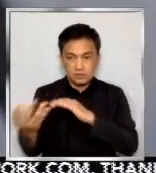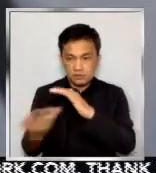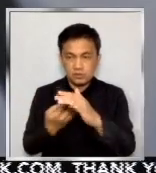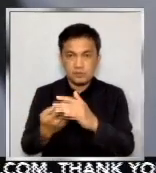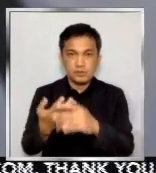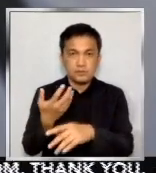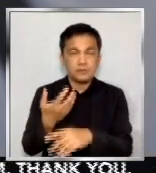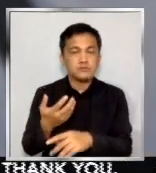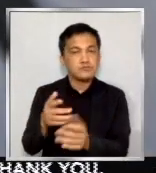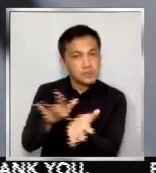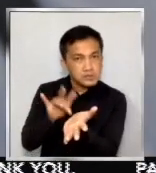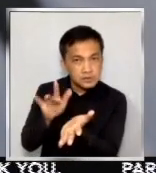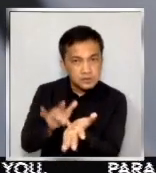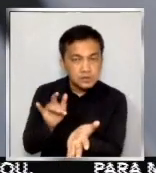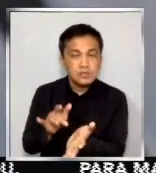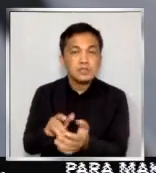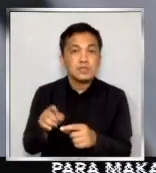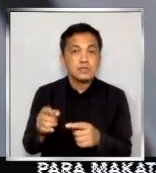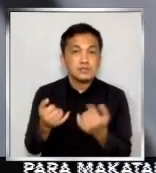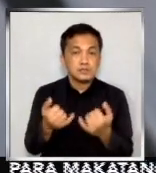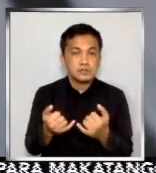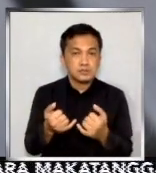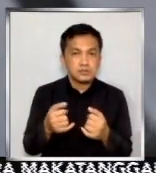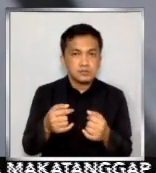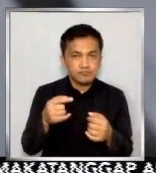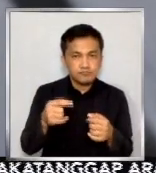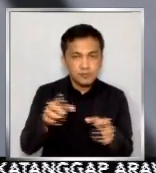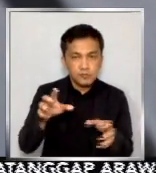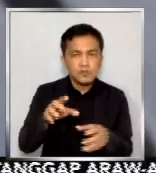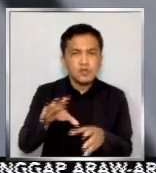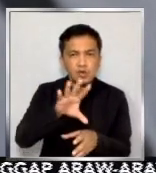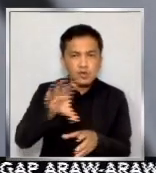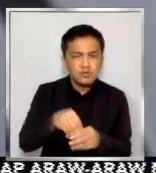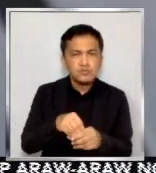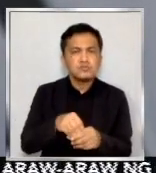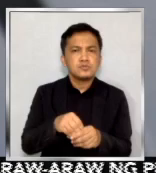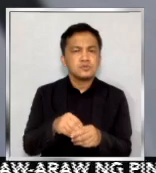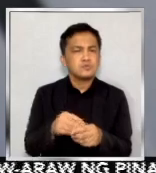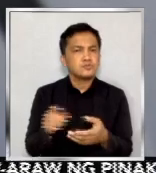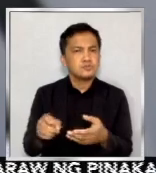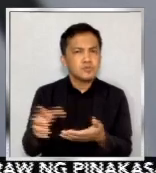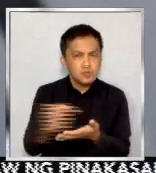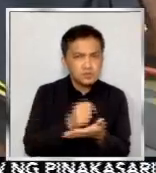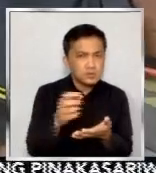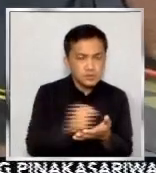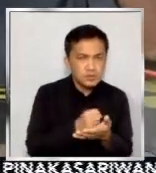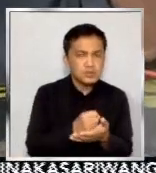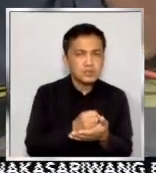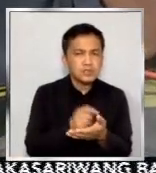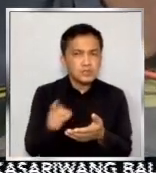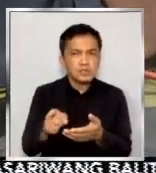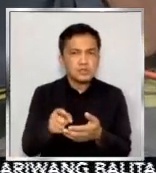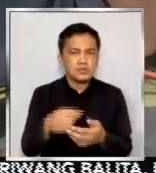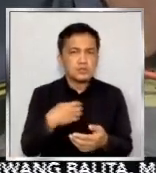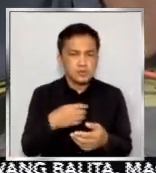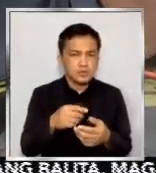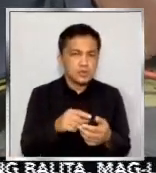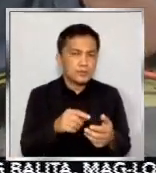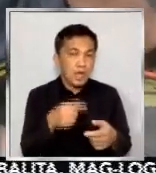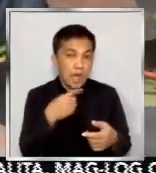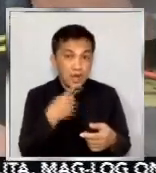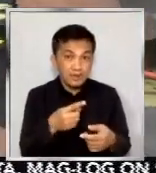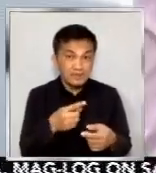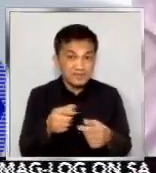We're just consolidating the information and of course we will take action accordingly. Para sa authorized